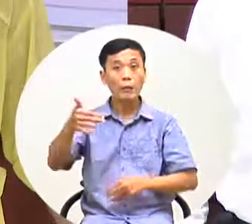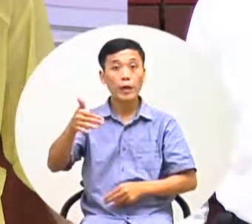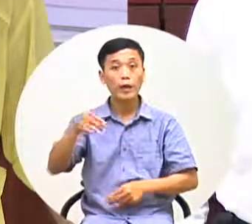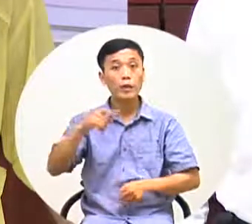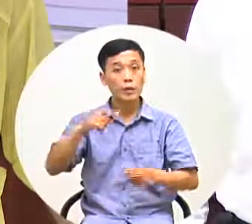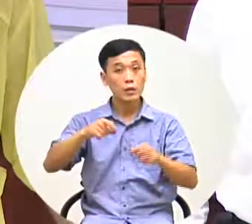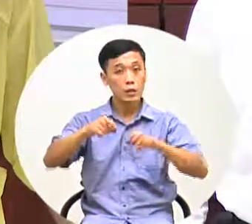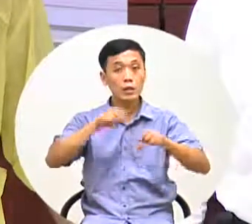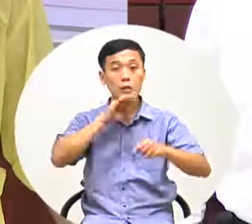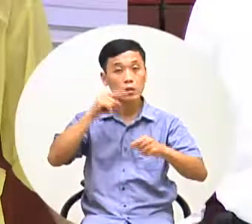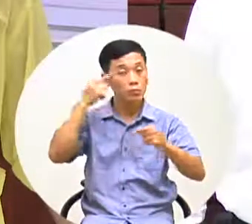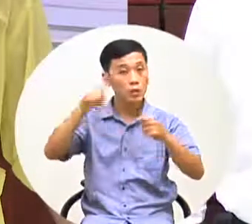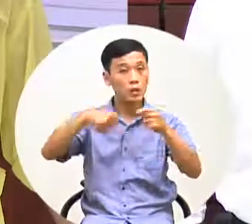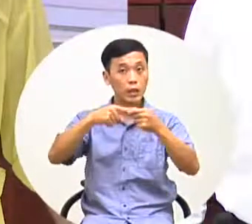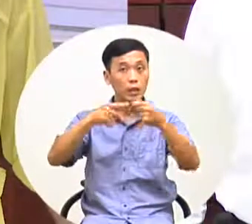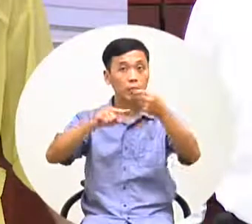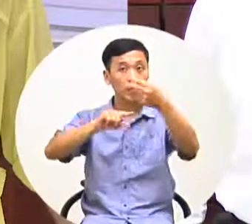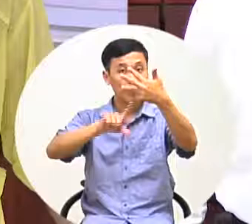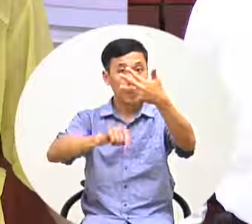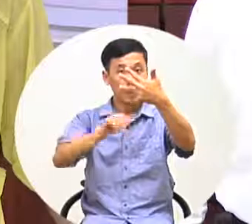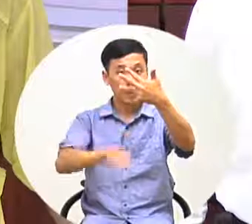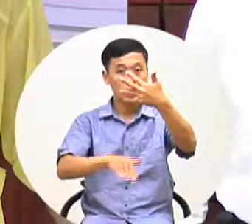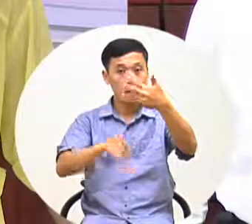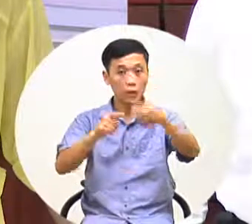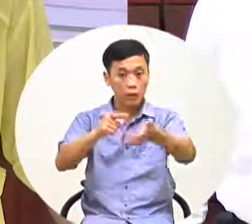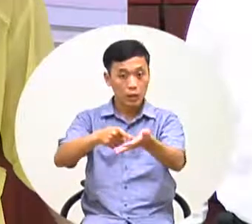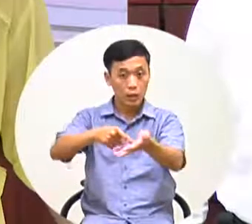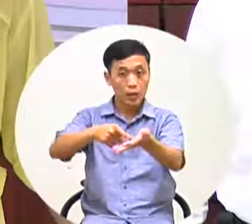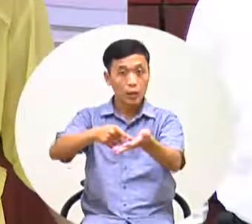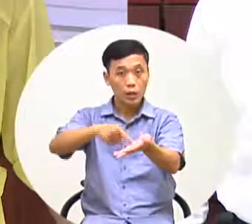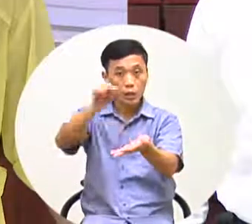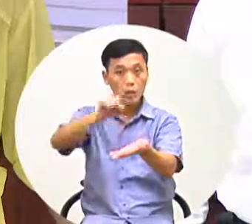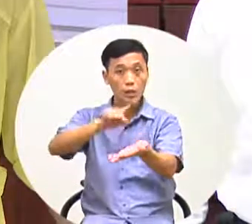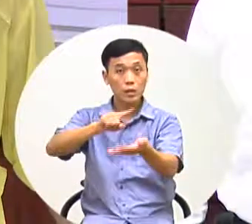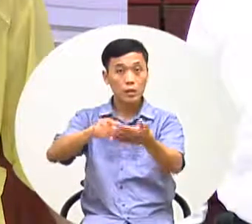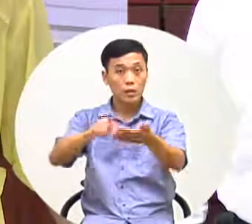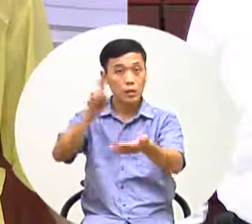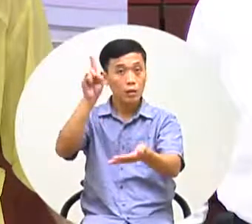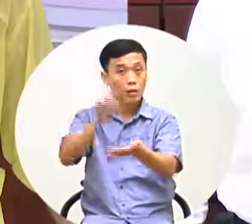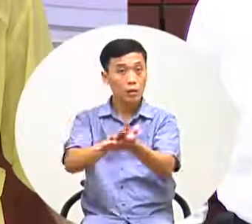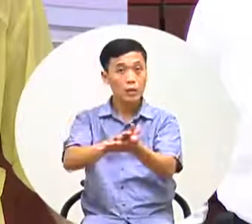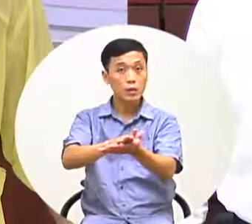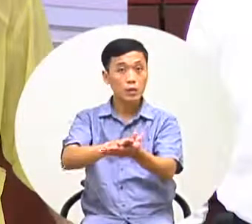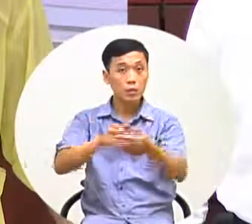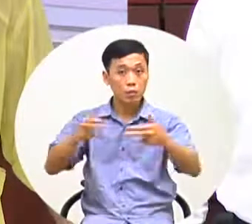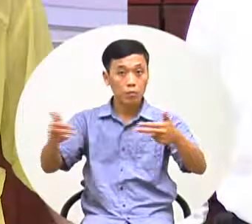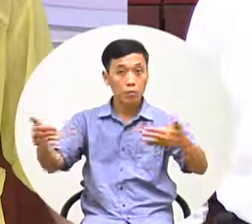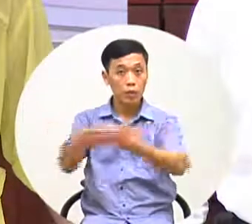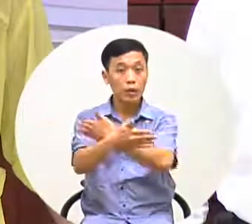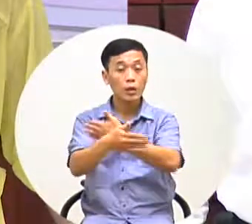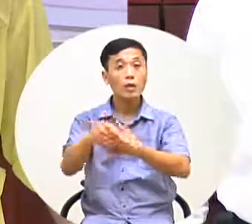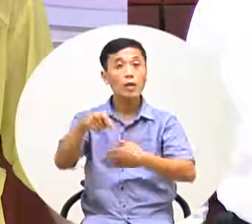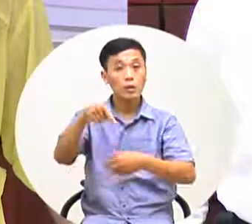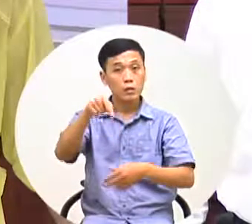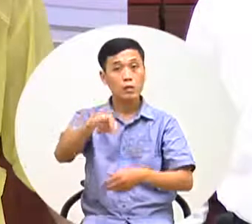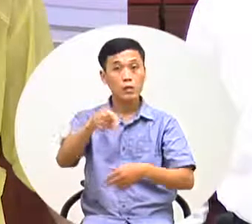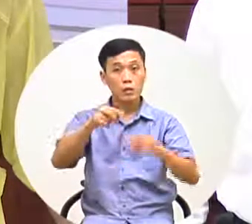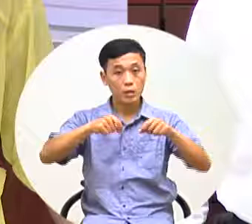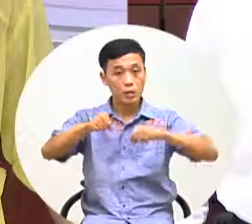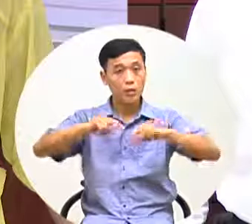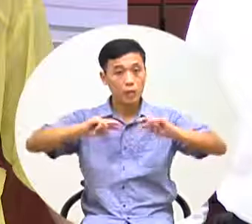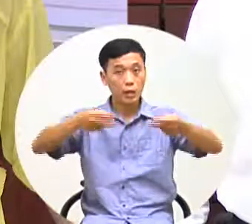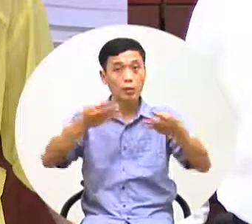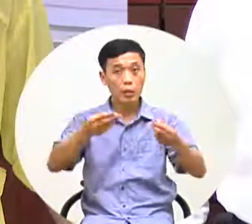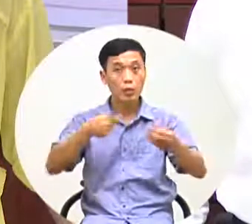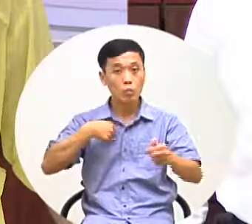次性的通车。 对。 目前这个计划的进度并没有改变，而且我们追踪现在的实